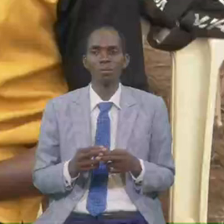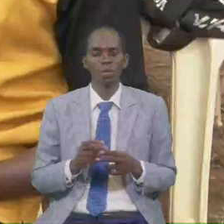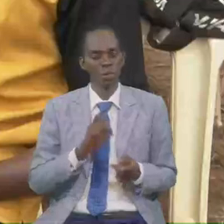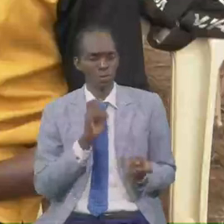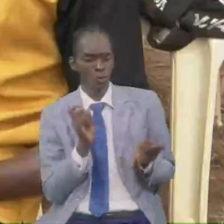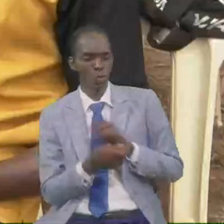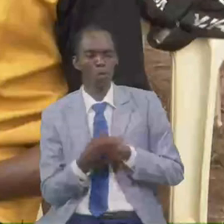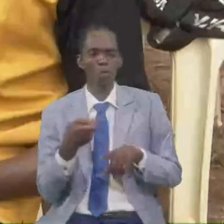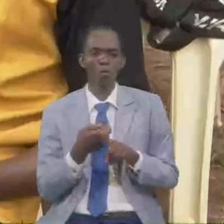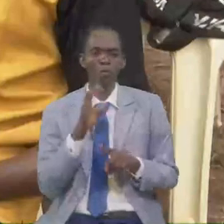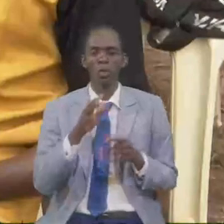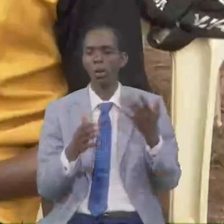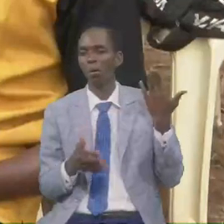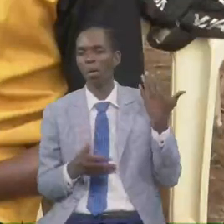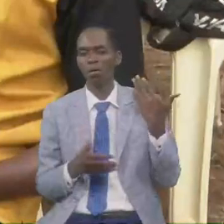Détourne-toi du passé.